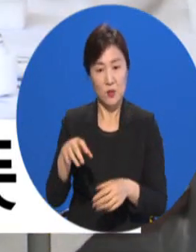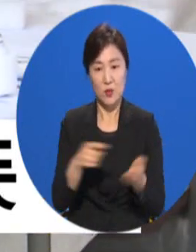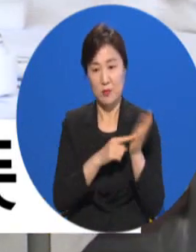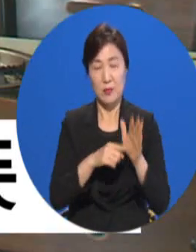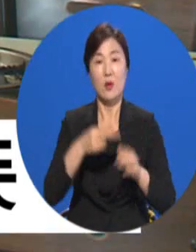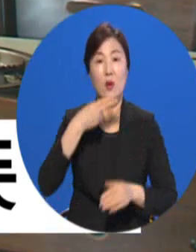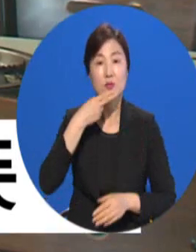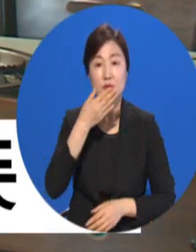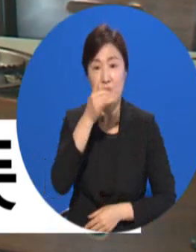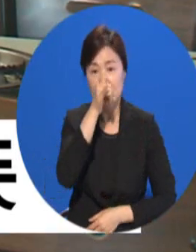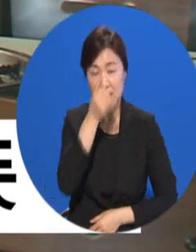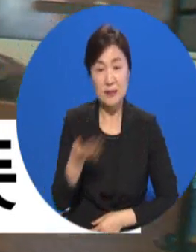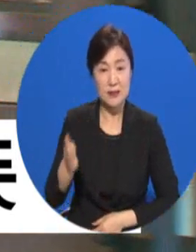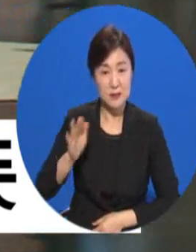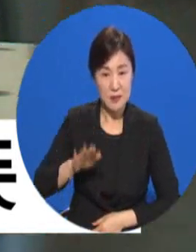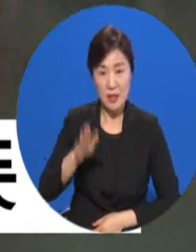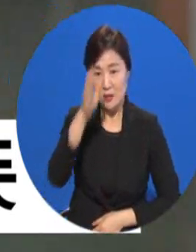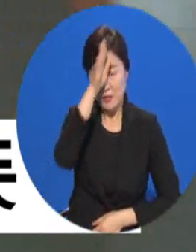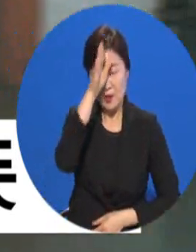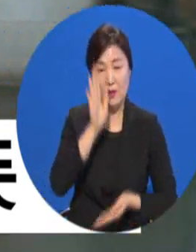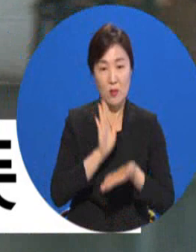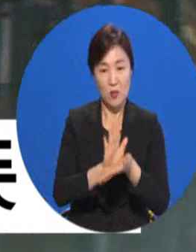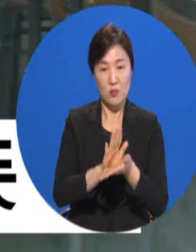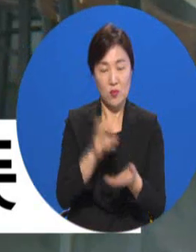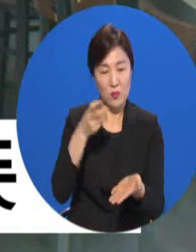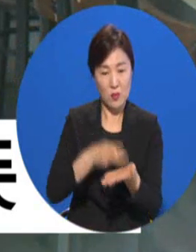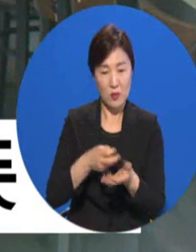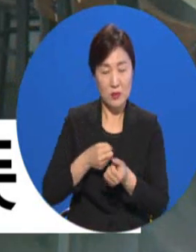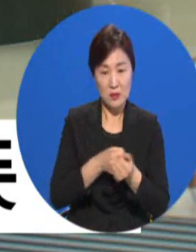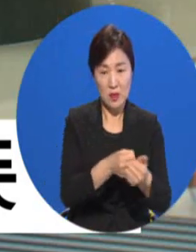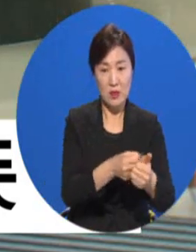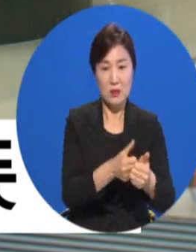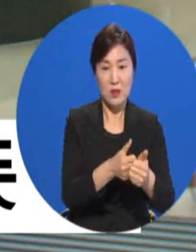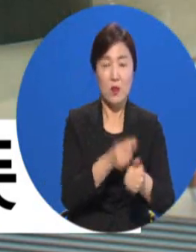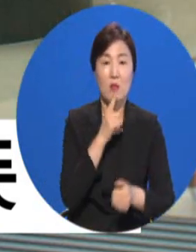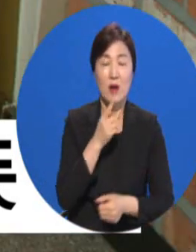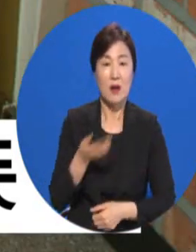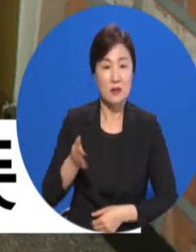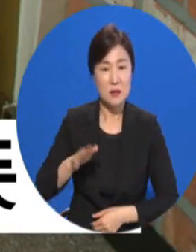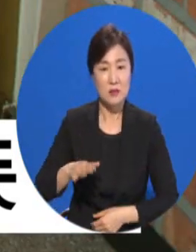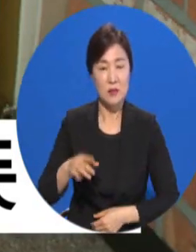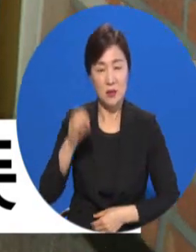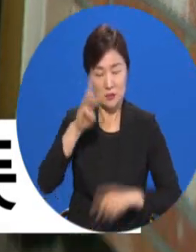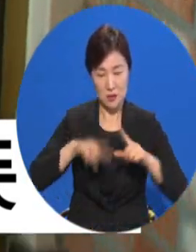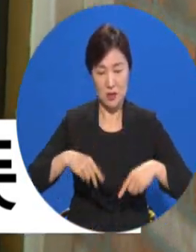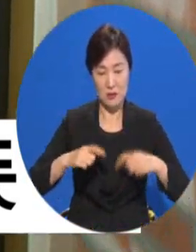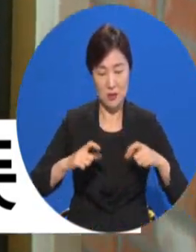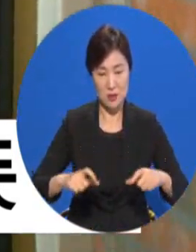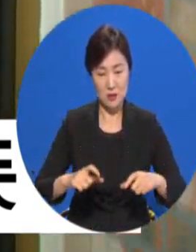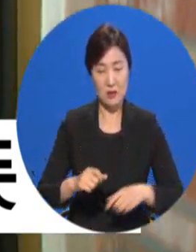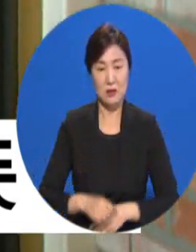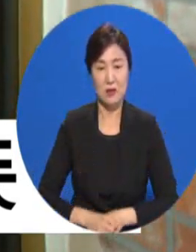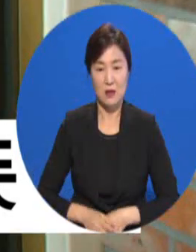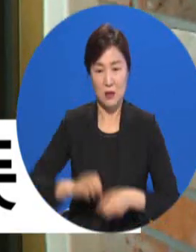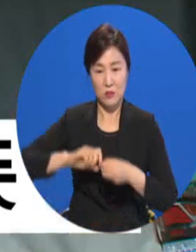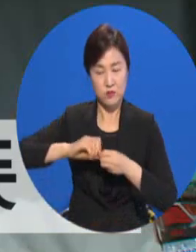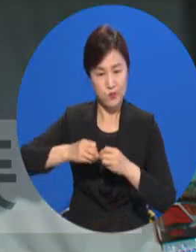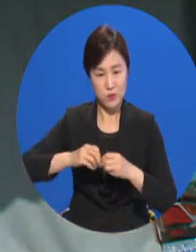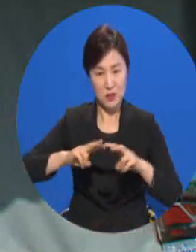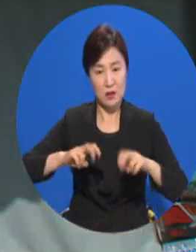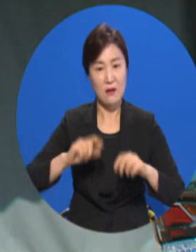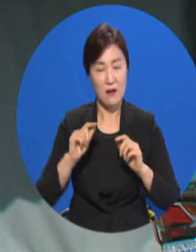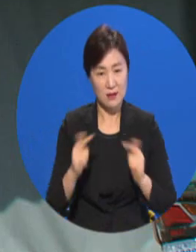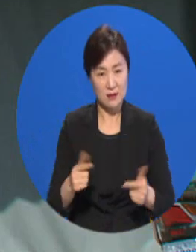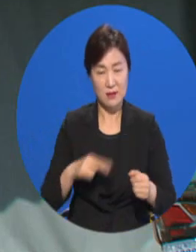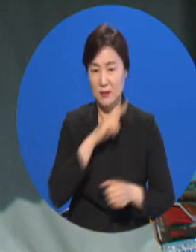있습니다. 질병관리본부 지침에 따랐다고는 하지만 전라남도가 지나치게 확대 자의적으로 해석한 것은 아닌지 의문이